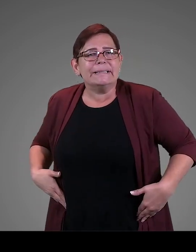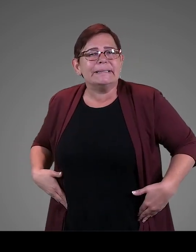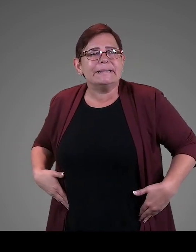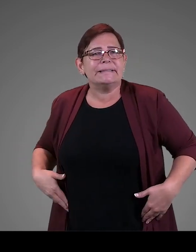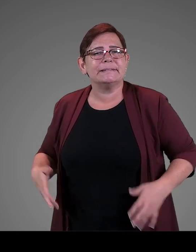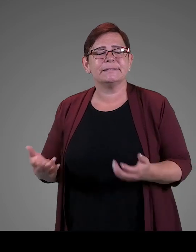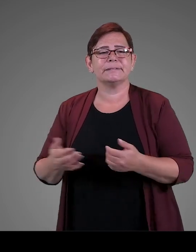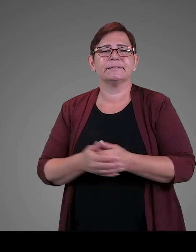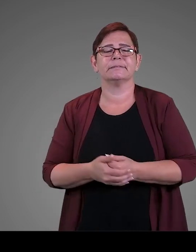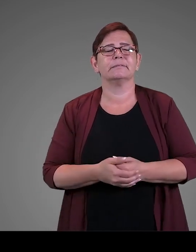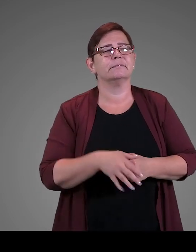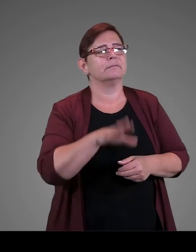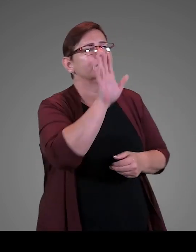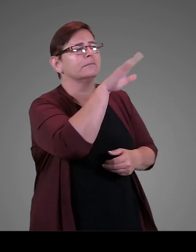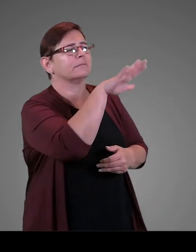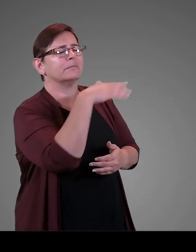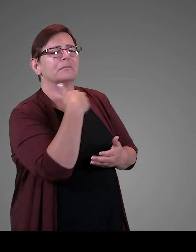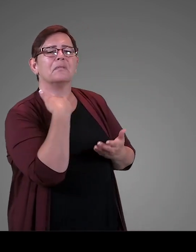Karen?